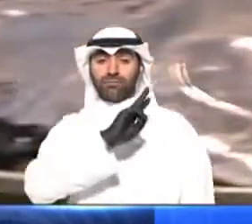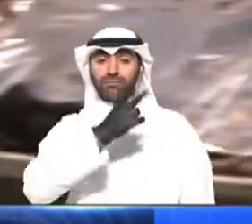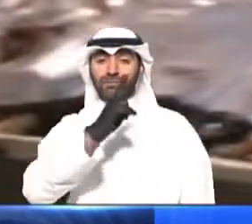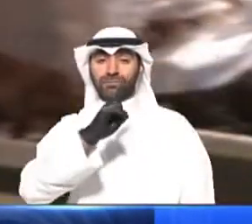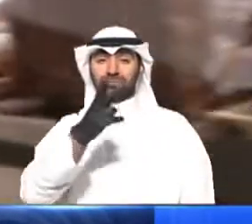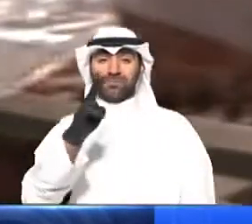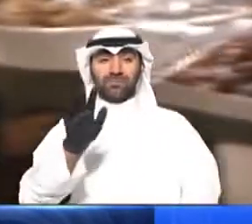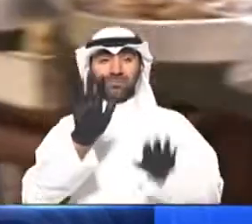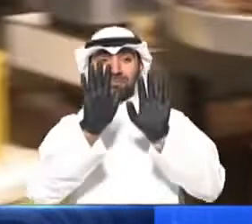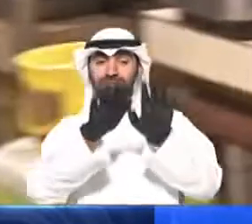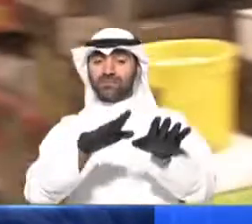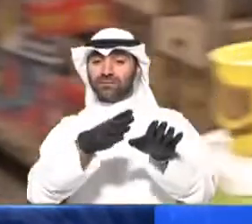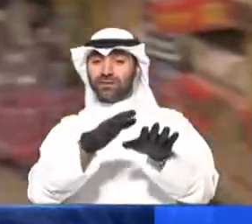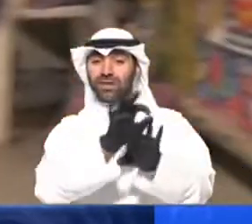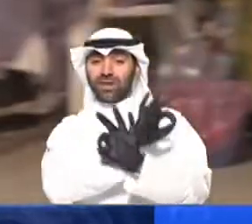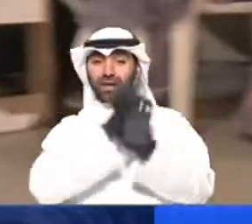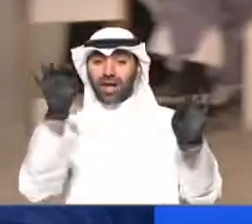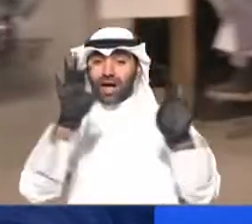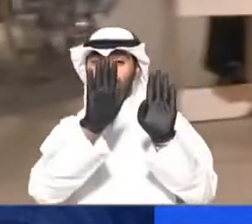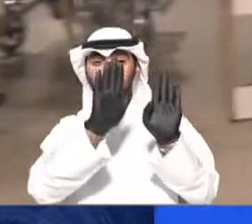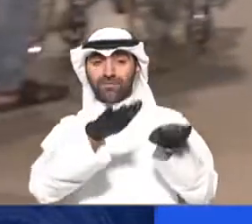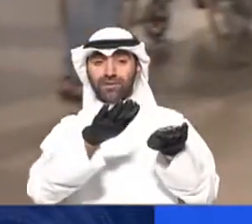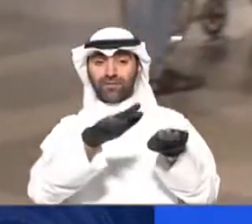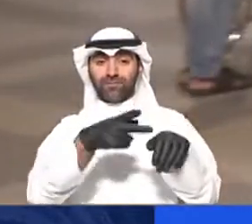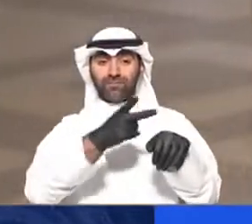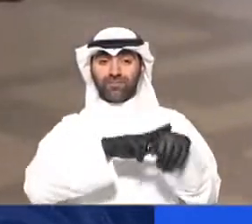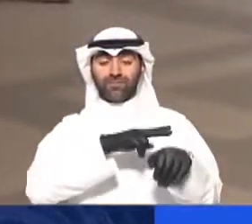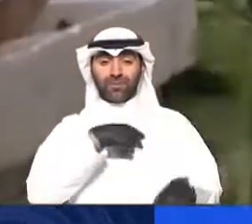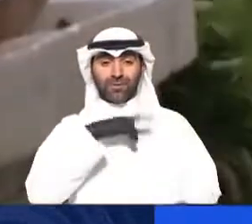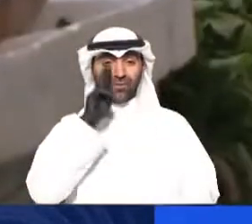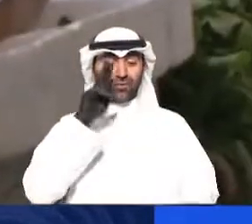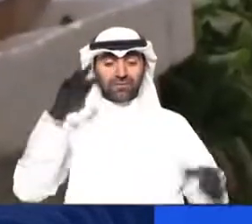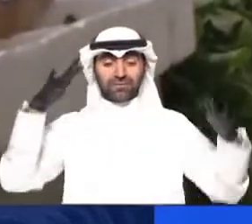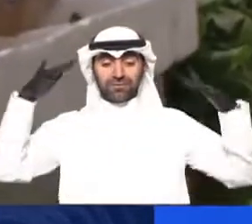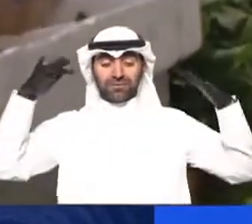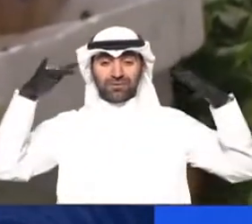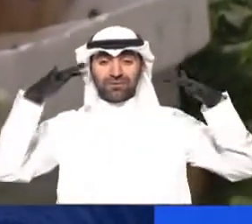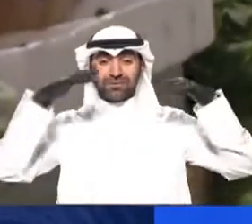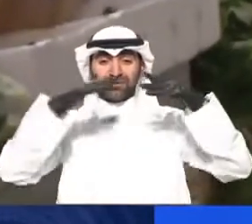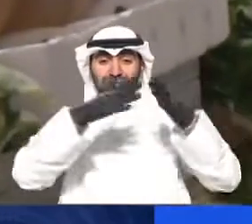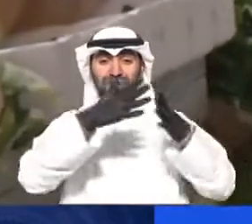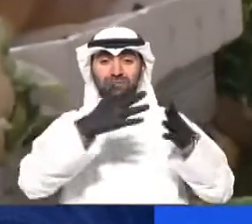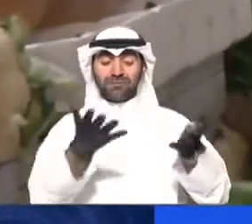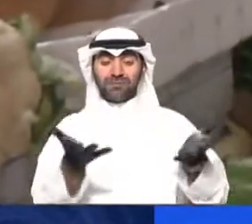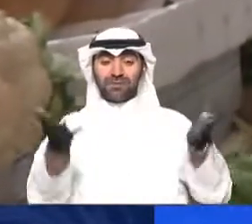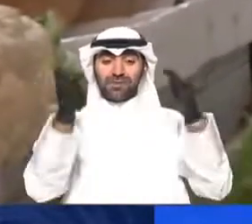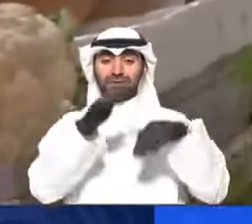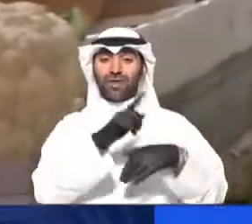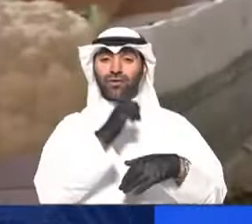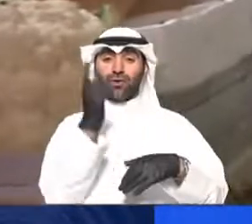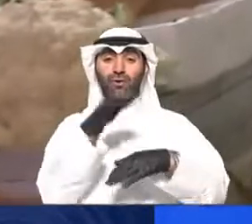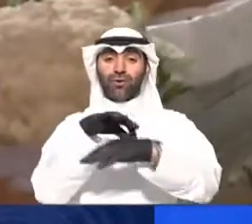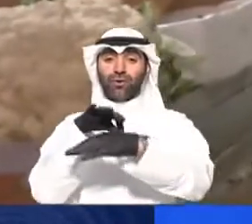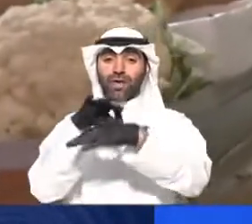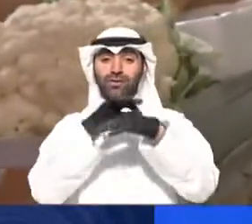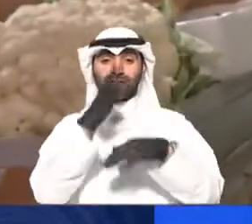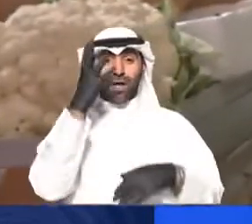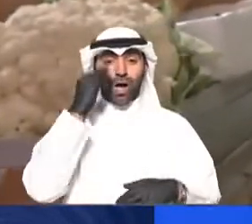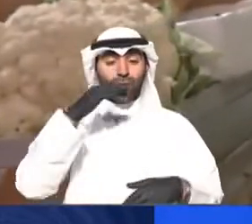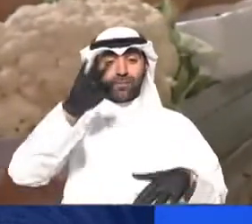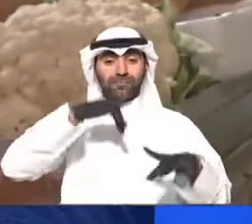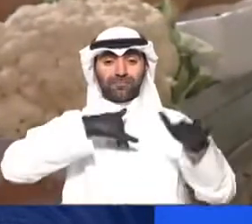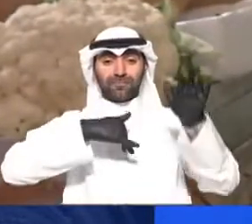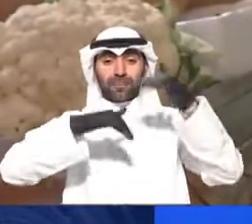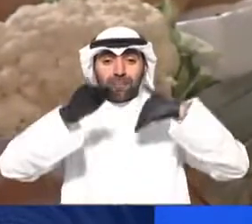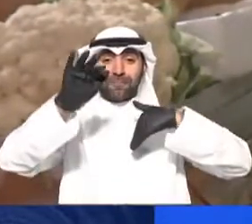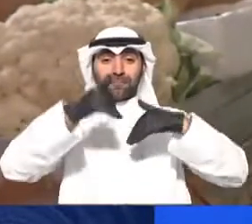كان شديدا، ويحاول أصحاب البسطات والمحال التجارية توفير ما يلزم للمستهلكين، ومن جانبها